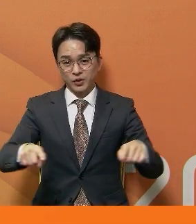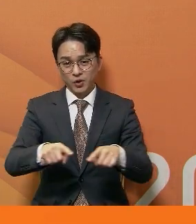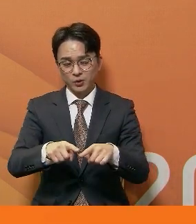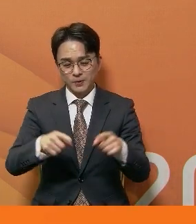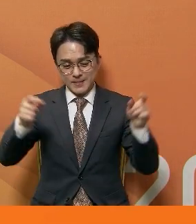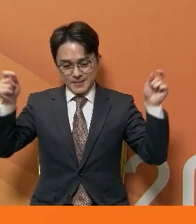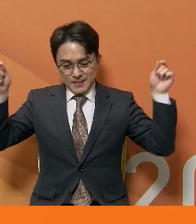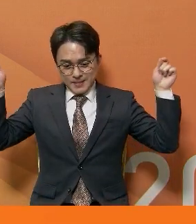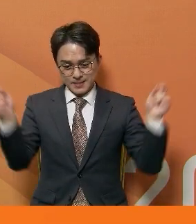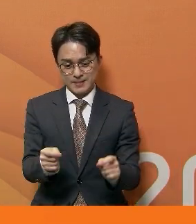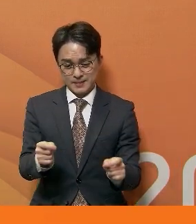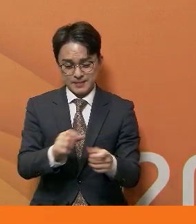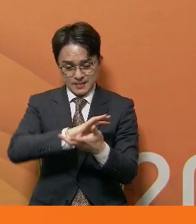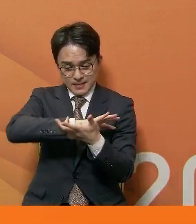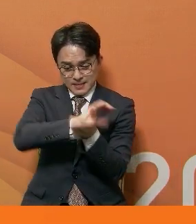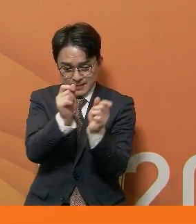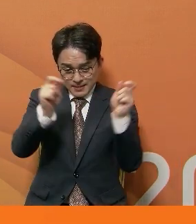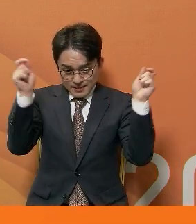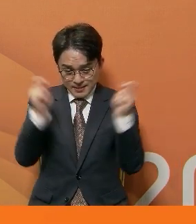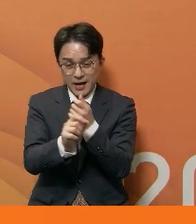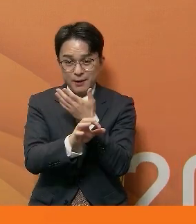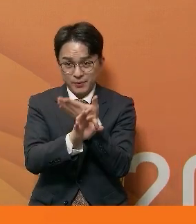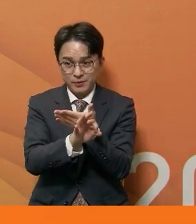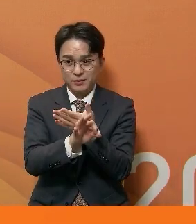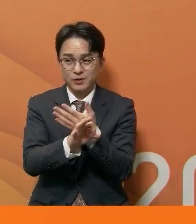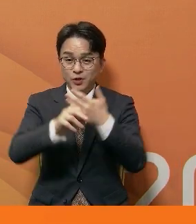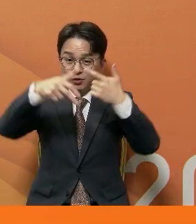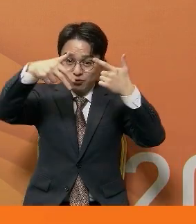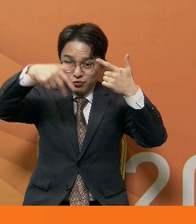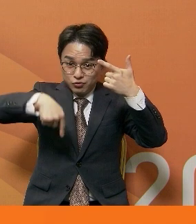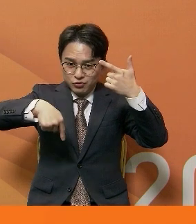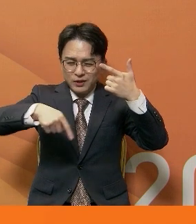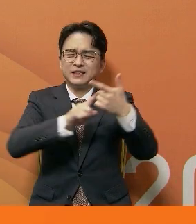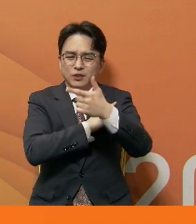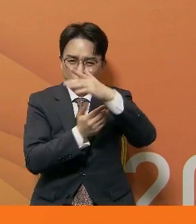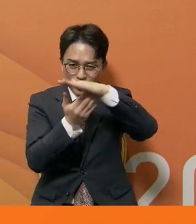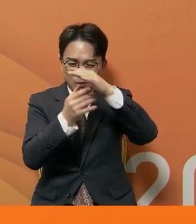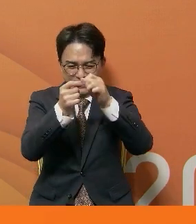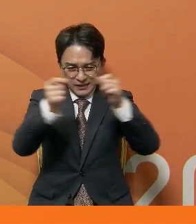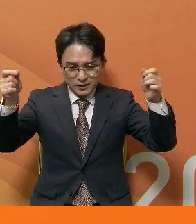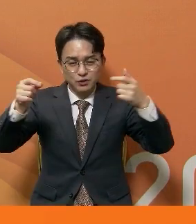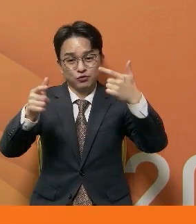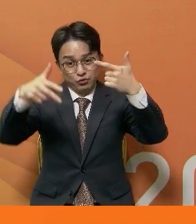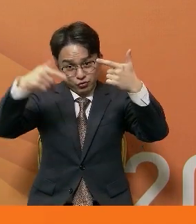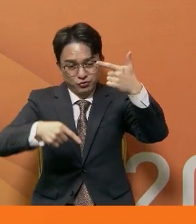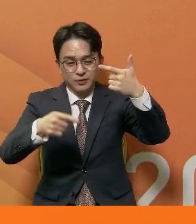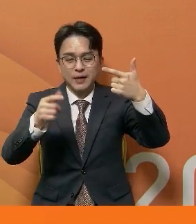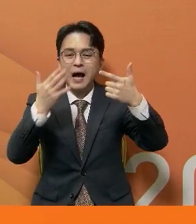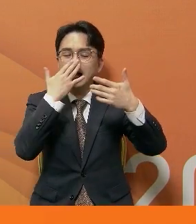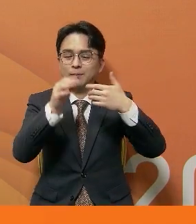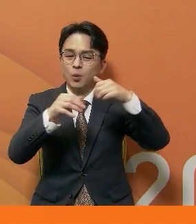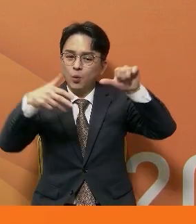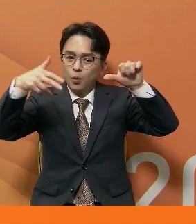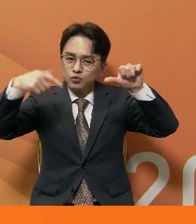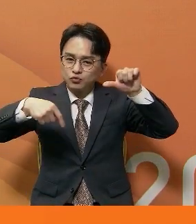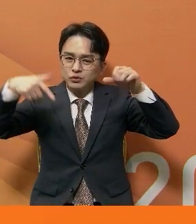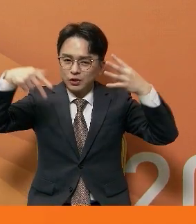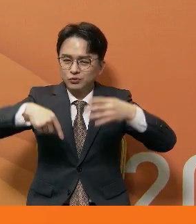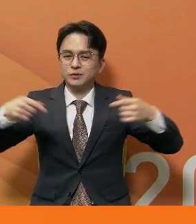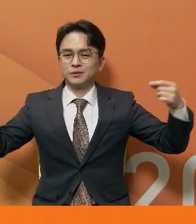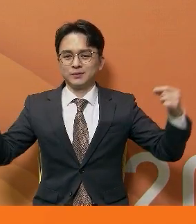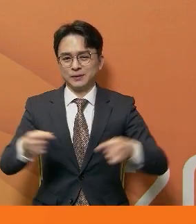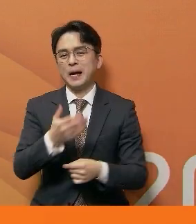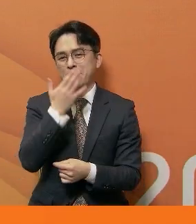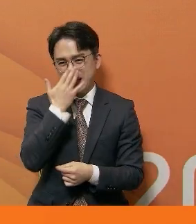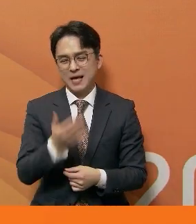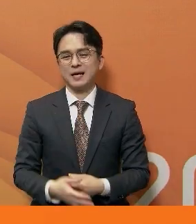내용만 간추린다거나 하는 여러가지 작업을 통해서이 기간을 지금 단축을 시키려고 노력 중에 있습니다 기간이 단축이 되면